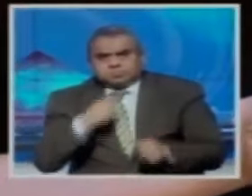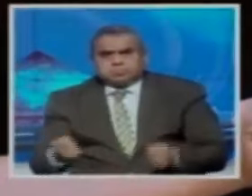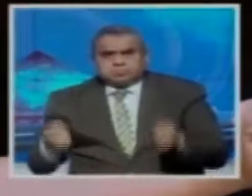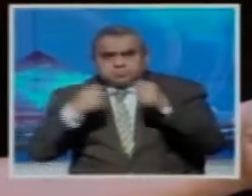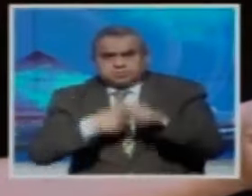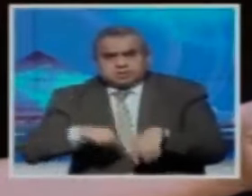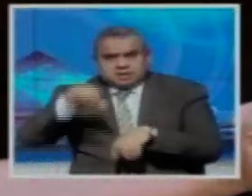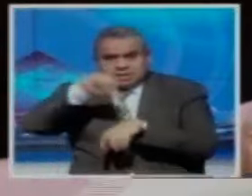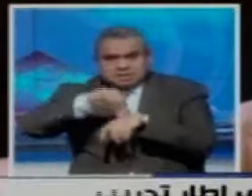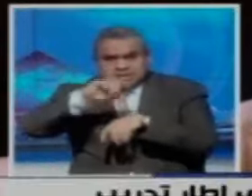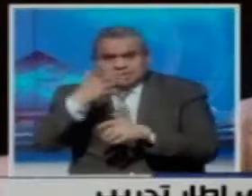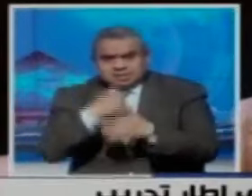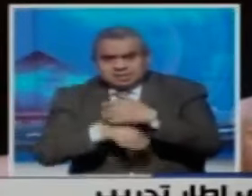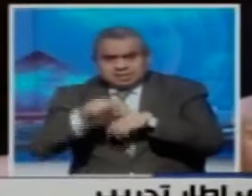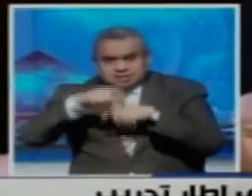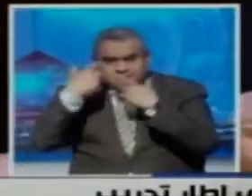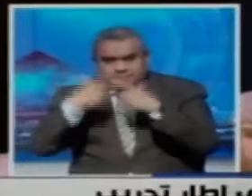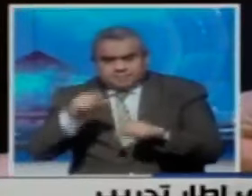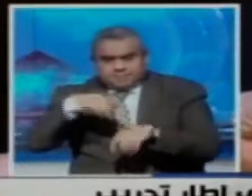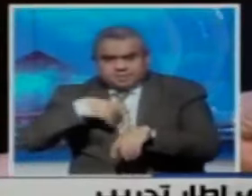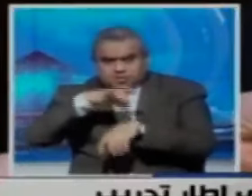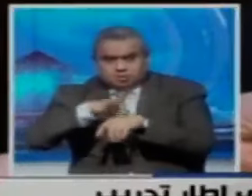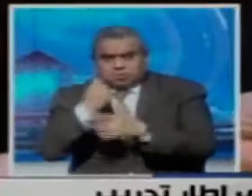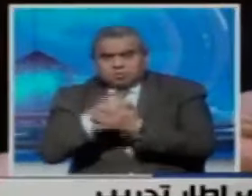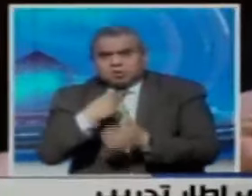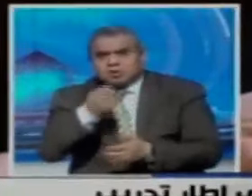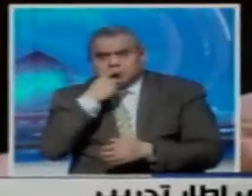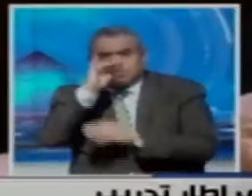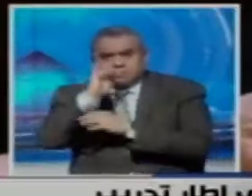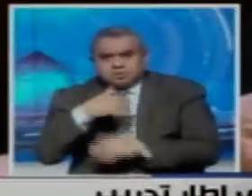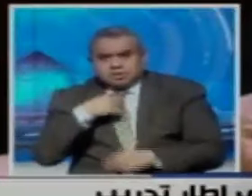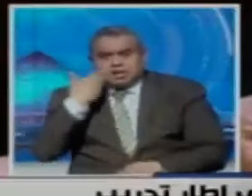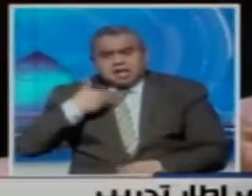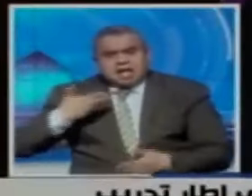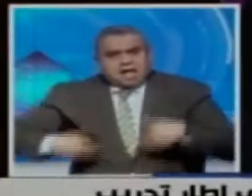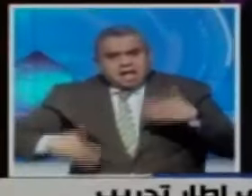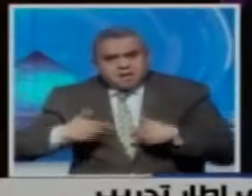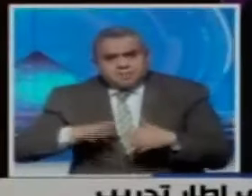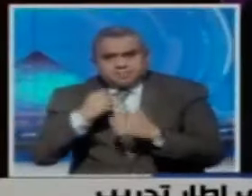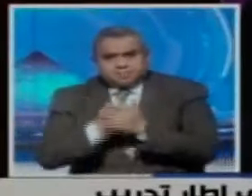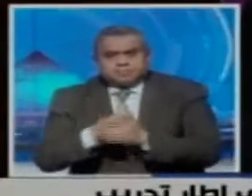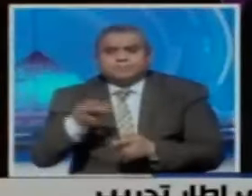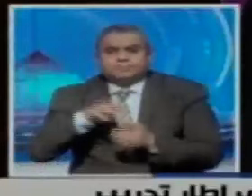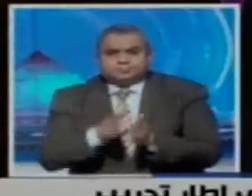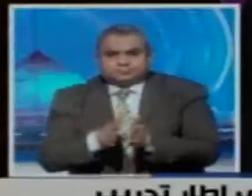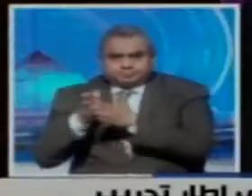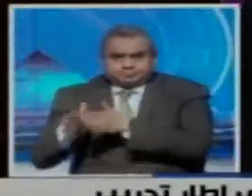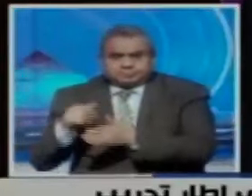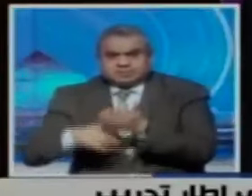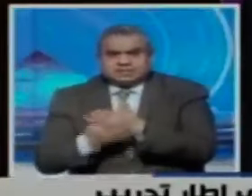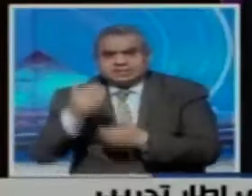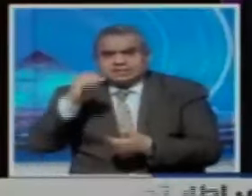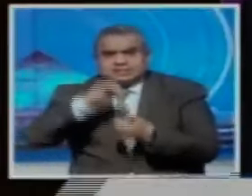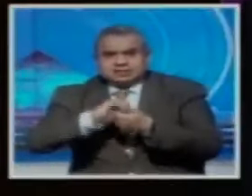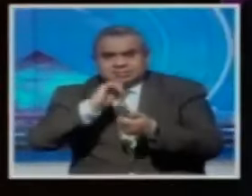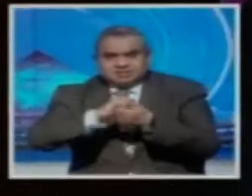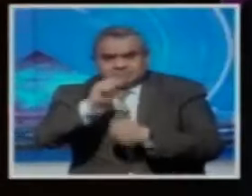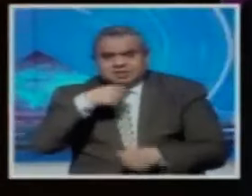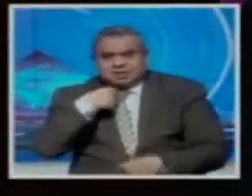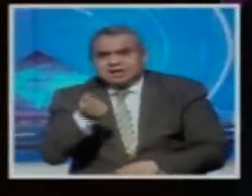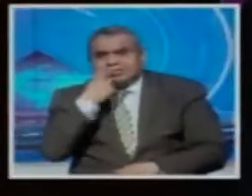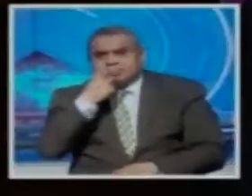الذري الموجود عندنا داخل المركز، ورعاية مركزة ورعاية جراحية ما بعد العمليات. في بروتوكولات علاج كتيرة دلوقتي ابتدت